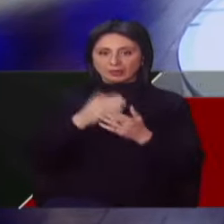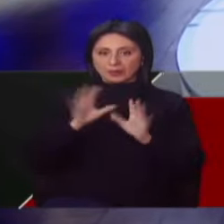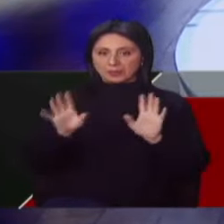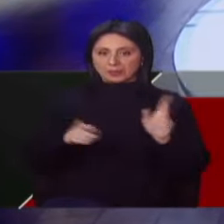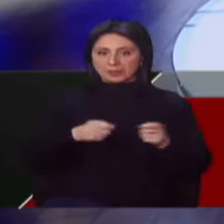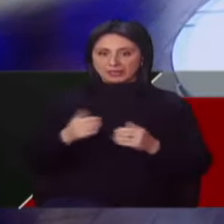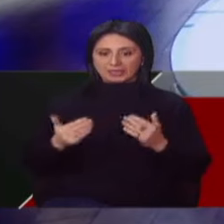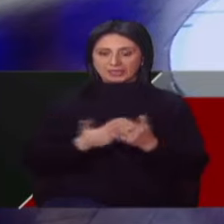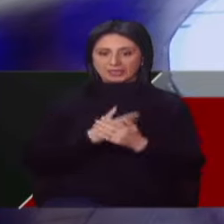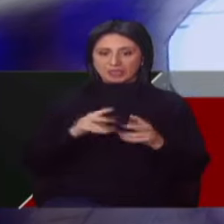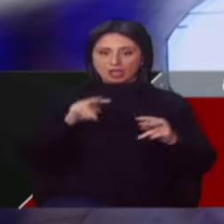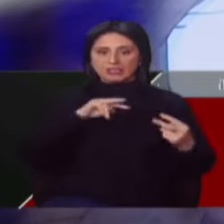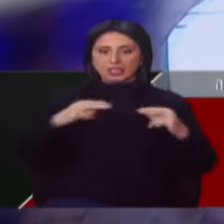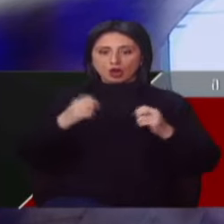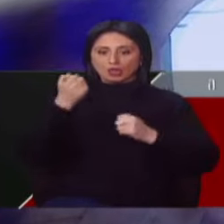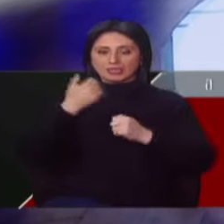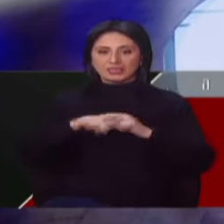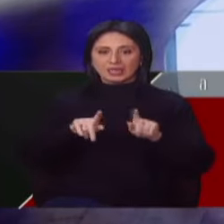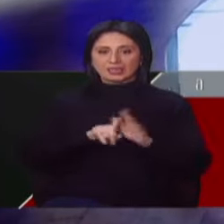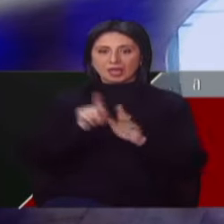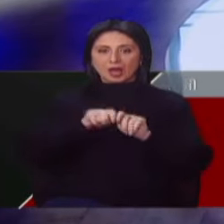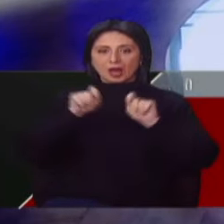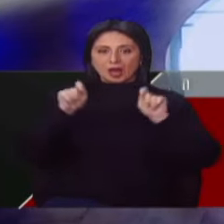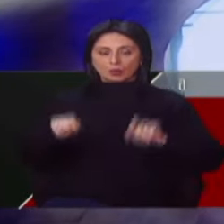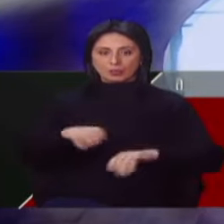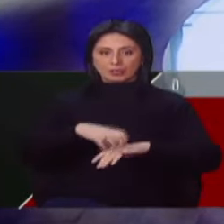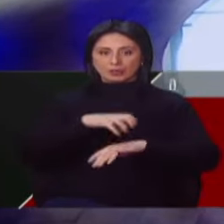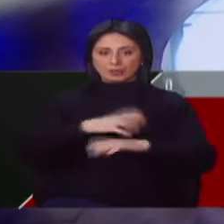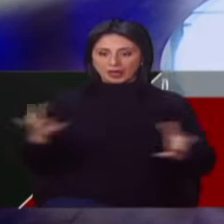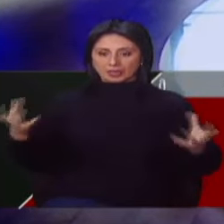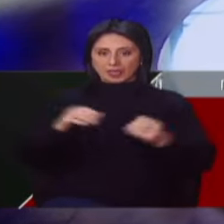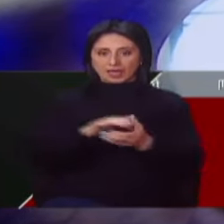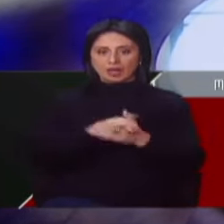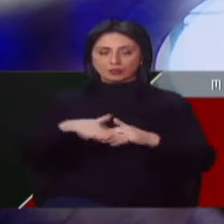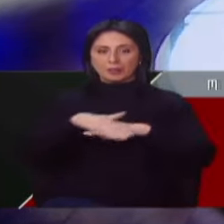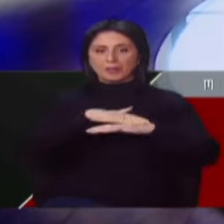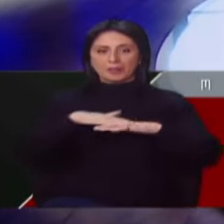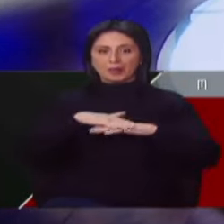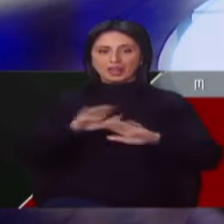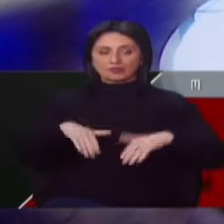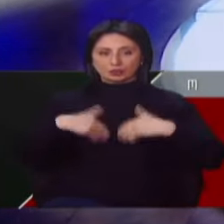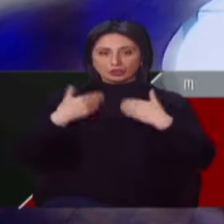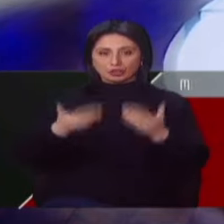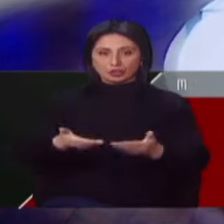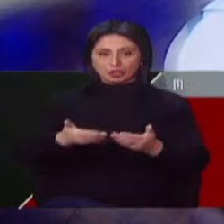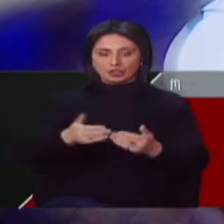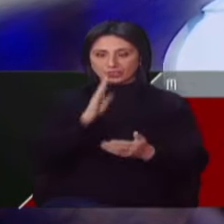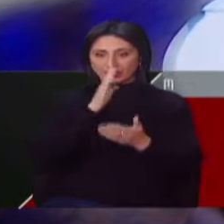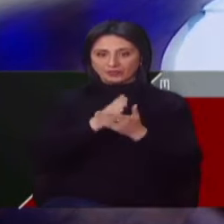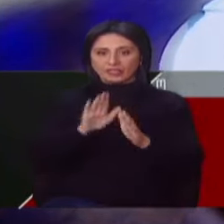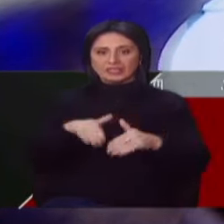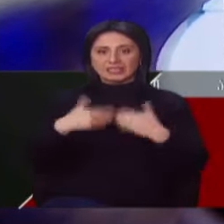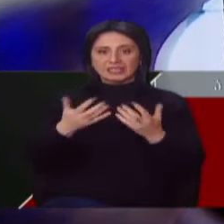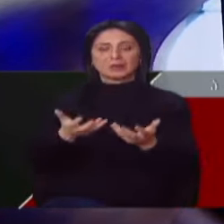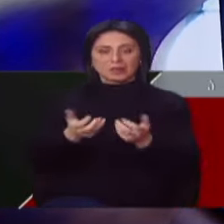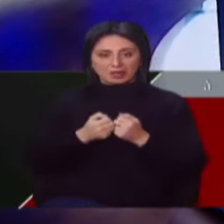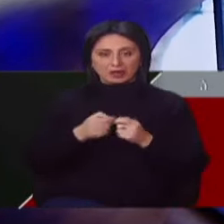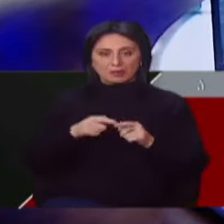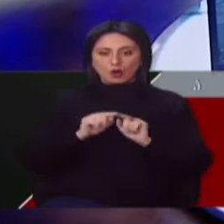Prezidenti akhals akoordinatsio tsentrs apudznebs da partiebs ertobis platformis shekmnas tavazobs. Adresatebi tsinadadebas